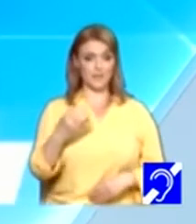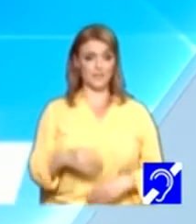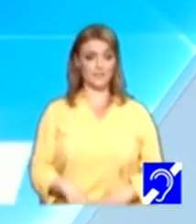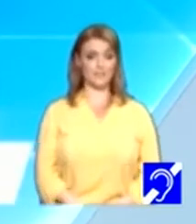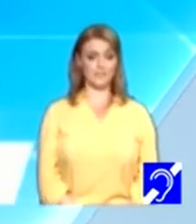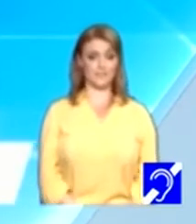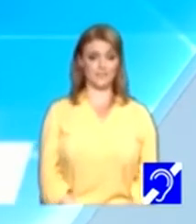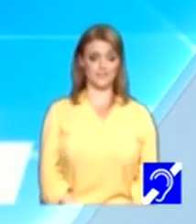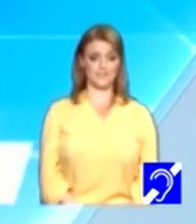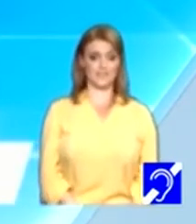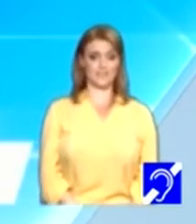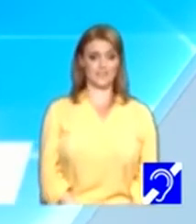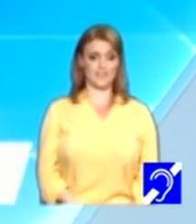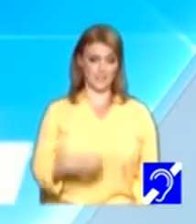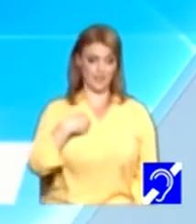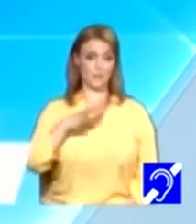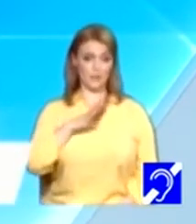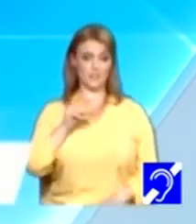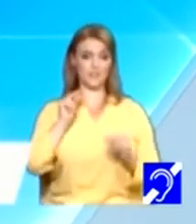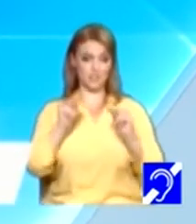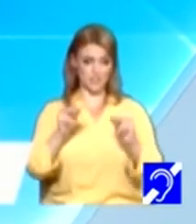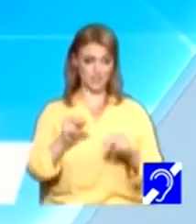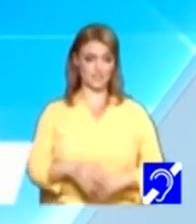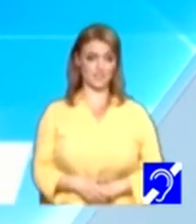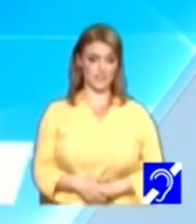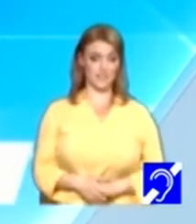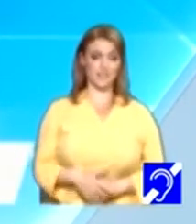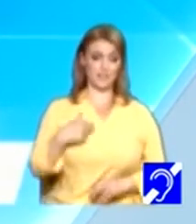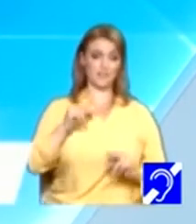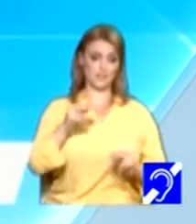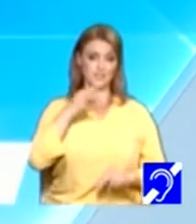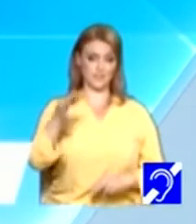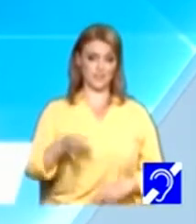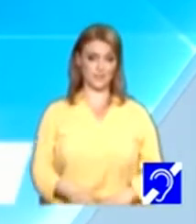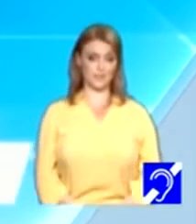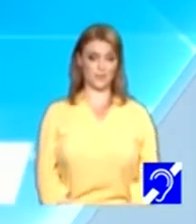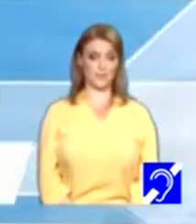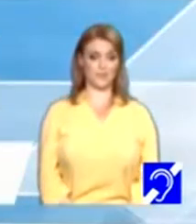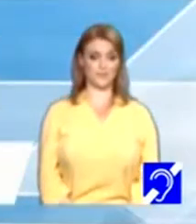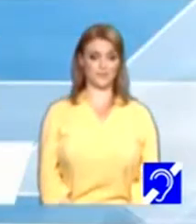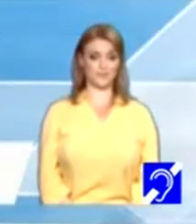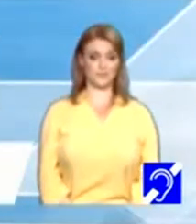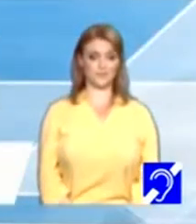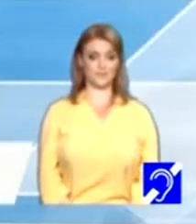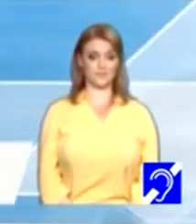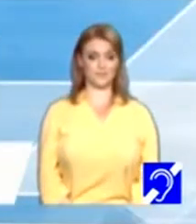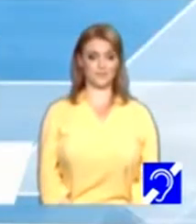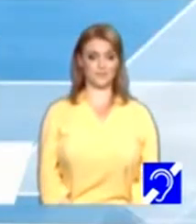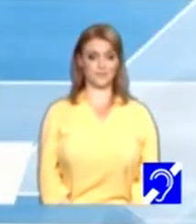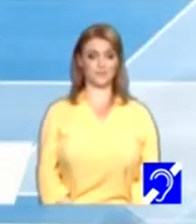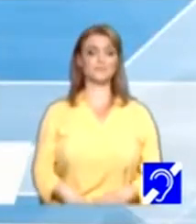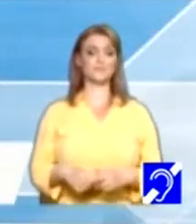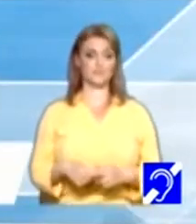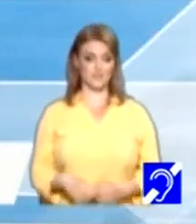Nu, eu am fost sincer cu dumneavoastră. Am spus, eu nu sunt polițian, dar eu mă gândesc cu oricine. Poate aveți altceva spune. Răspunsul